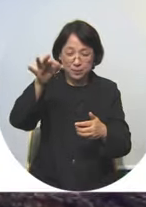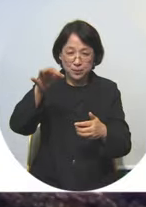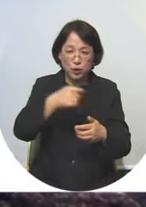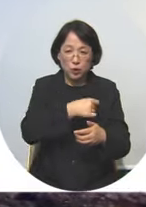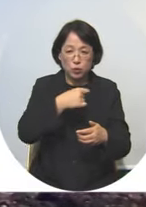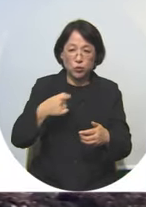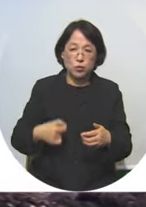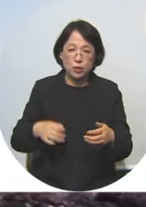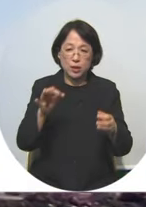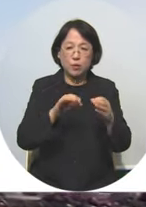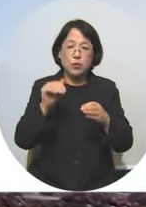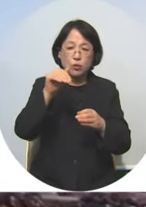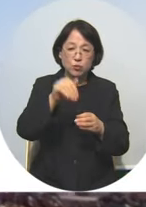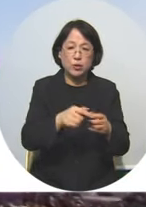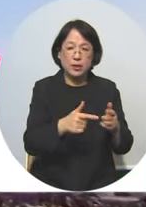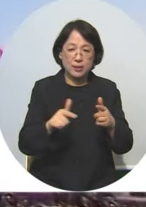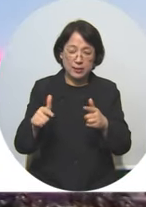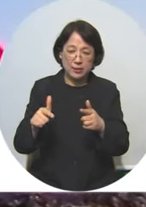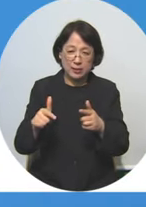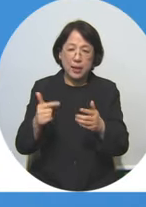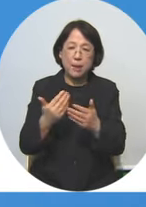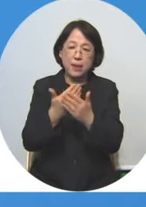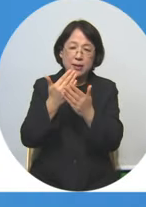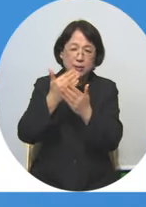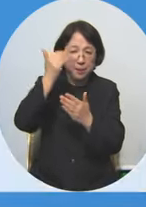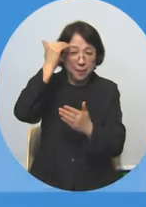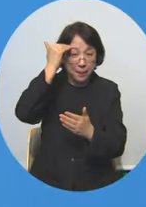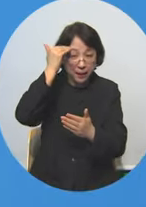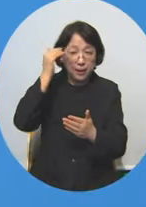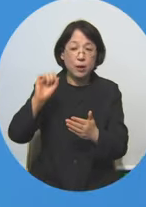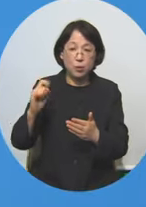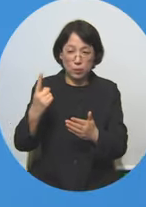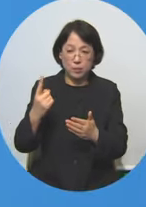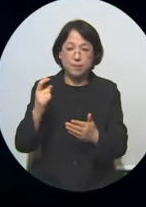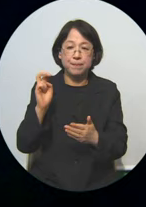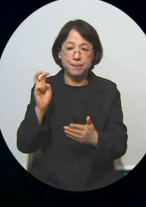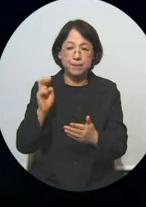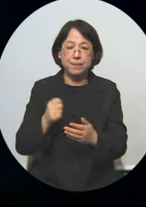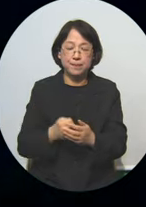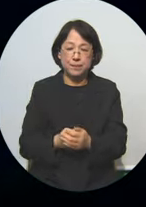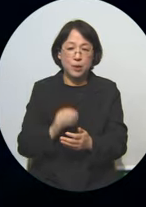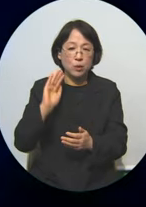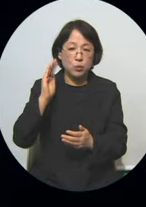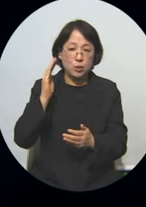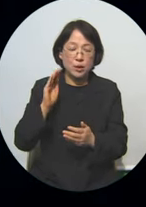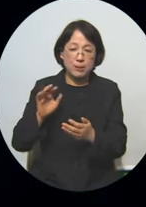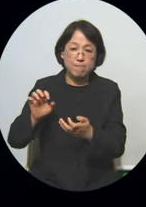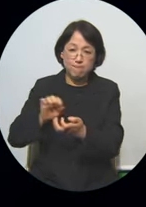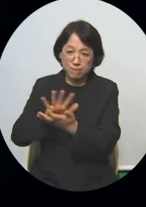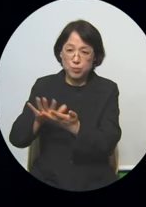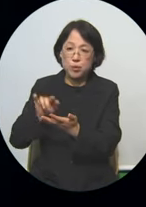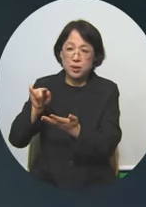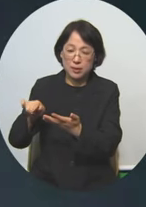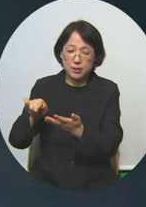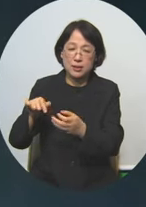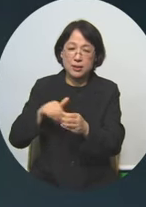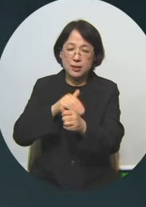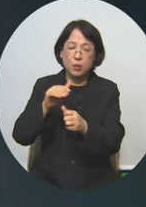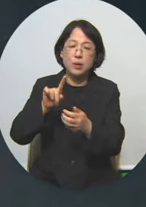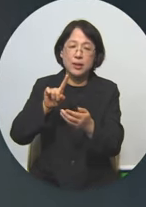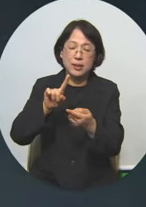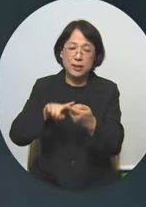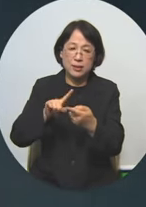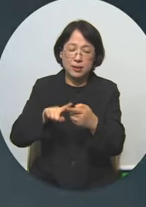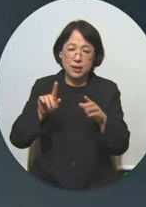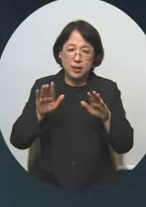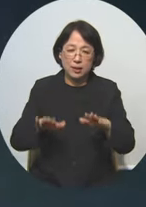경기 둔화 등은 성장의 하방 요인으로 작용할 것으로 예상했습니다. 최근 불거진 중동 사태에 대해선 이번 조사에